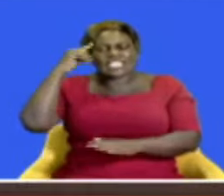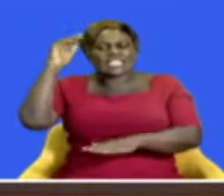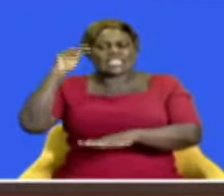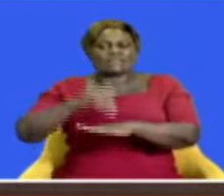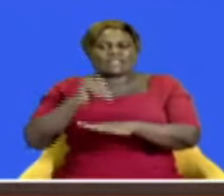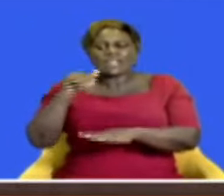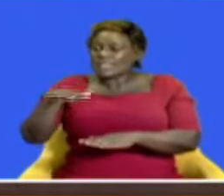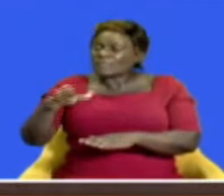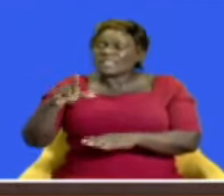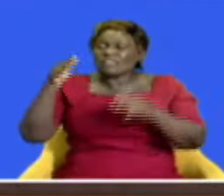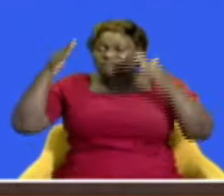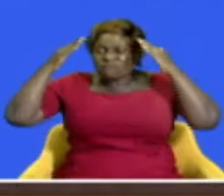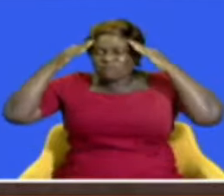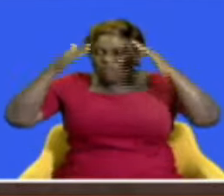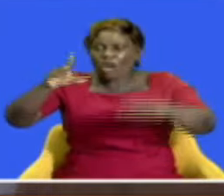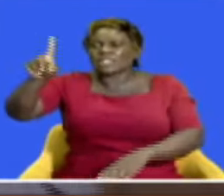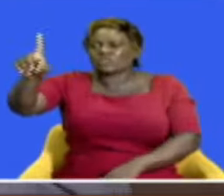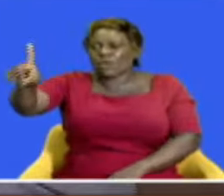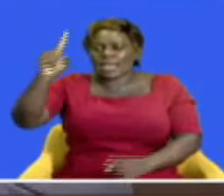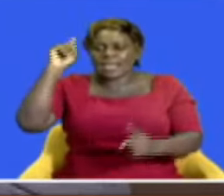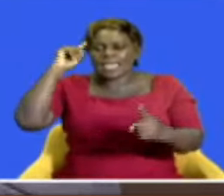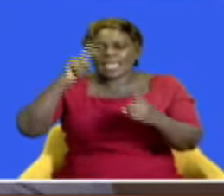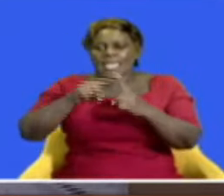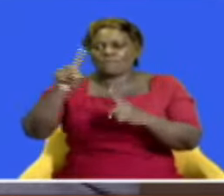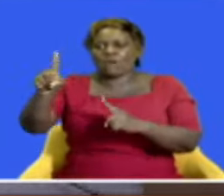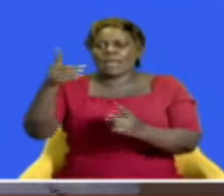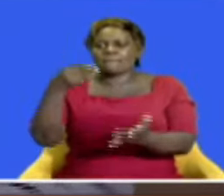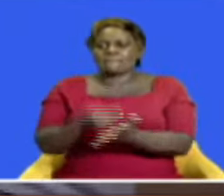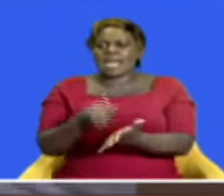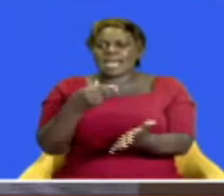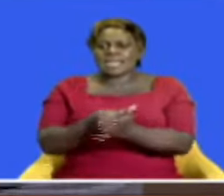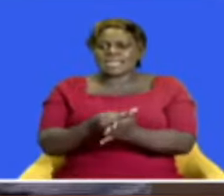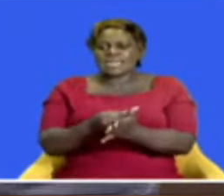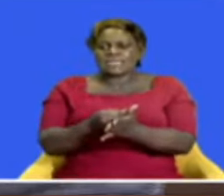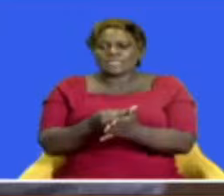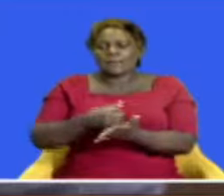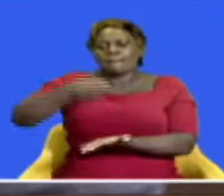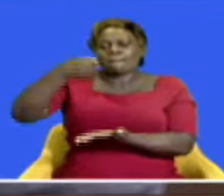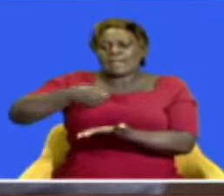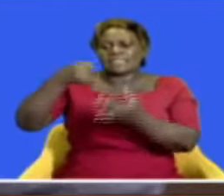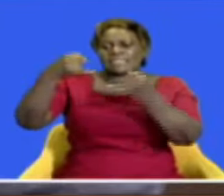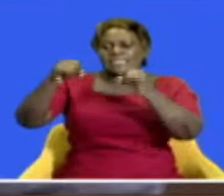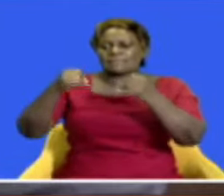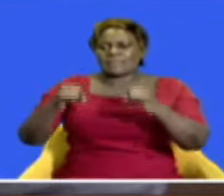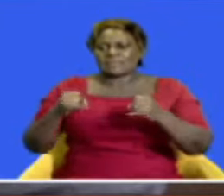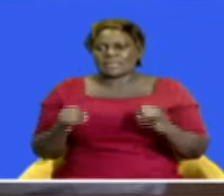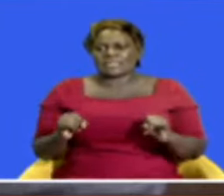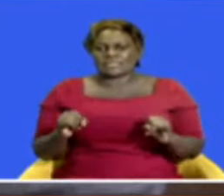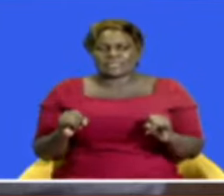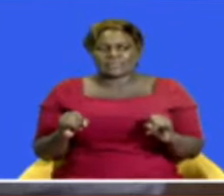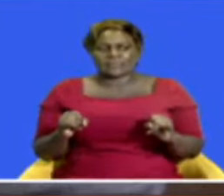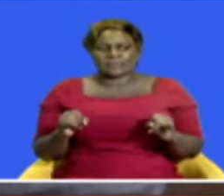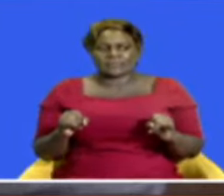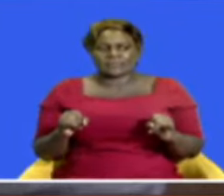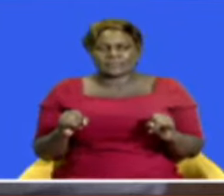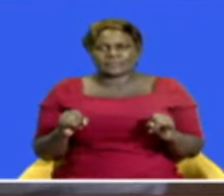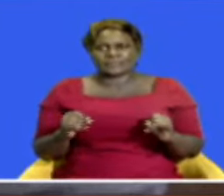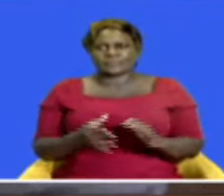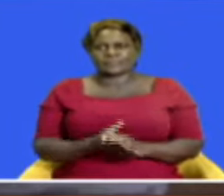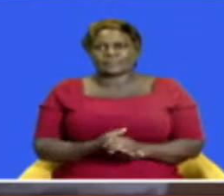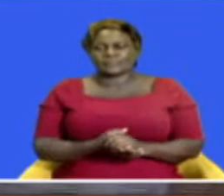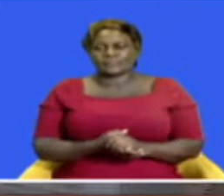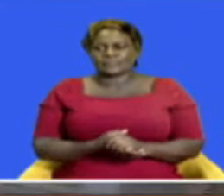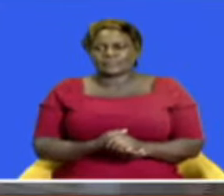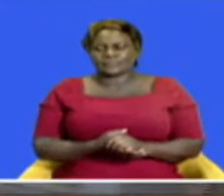Wao wajao watimize lengo lao la kupata pesa za kutimiza bajeti ambayo tayari karibu wanaipitisha. Na